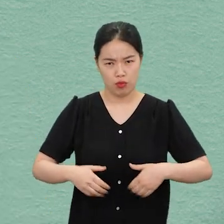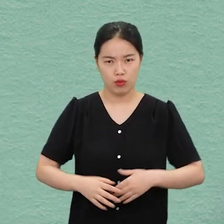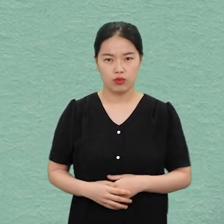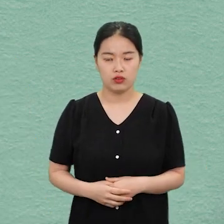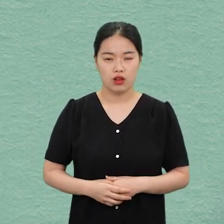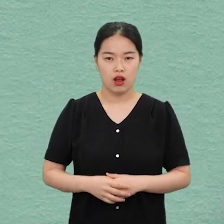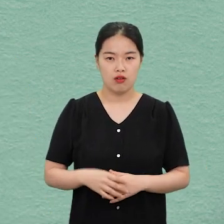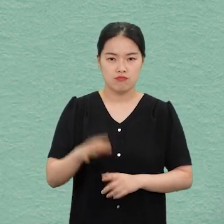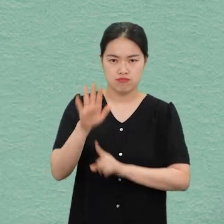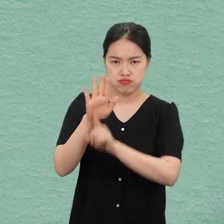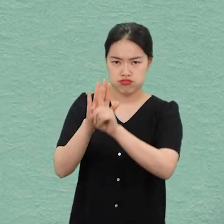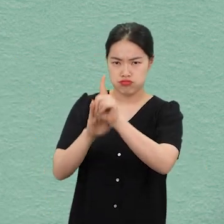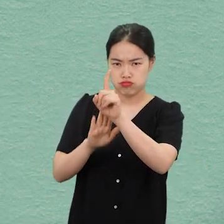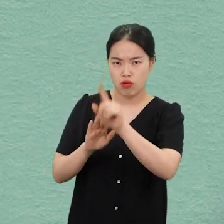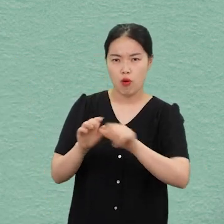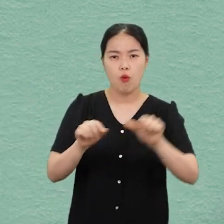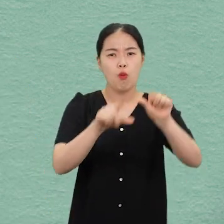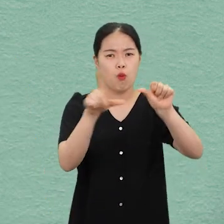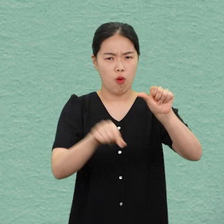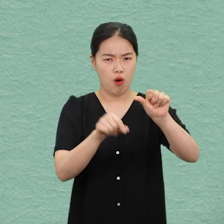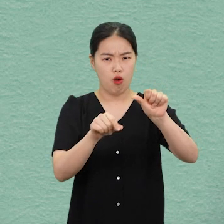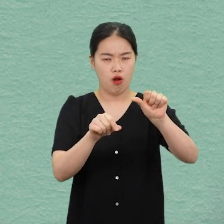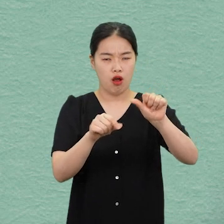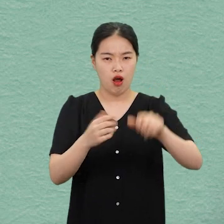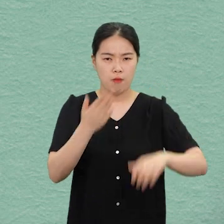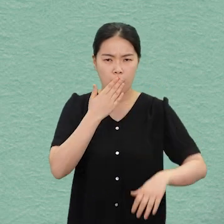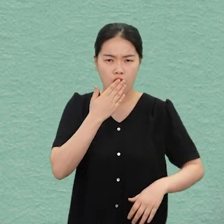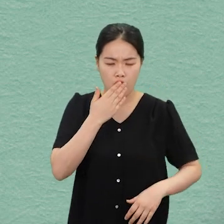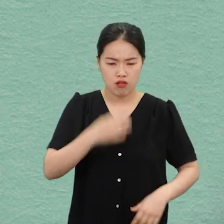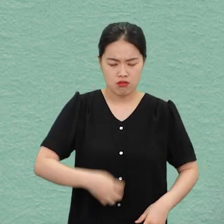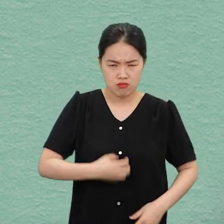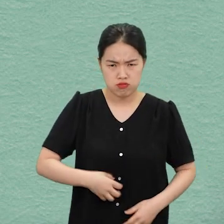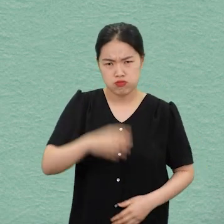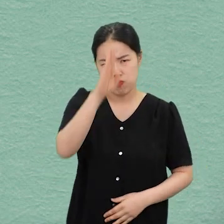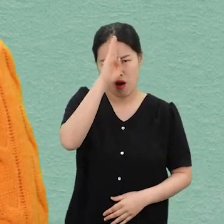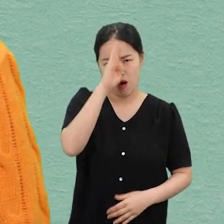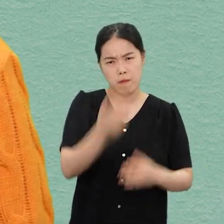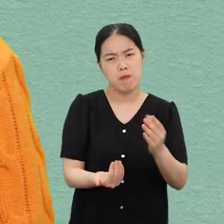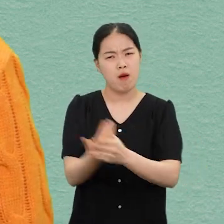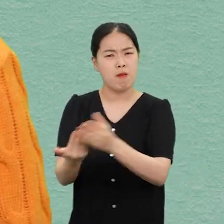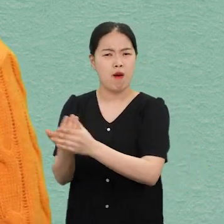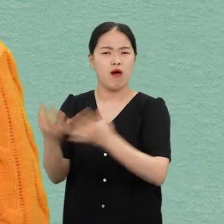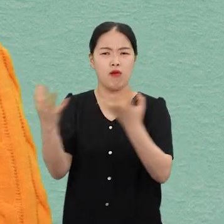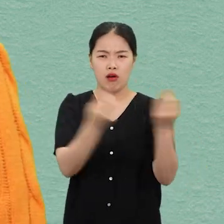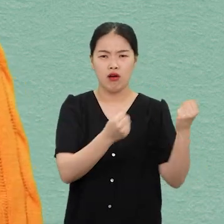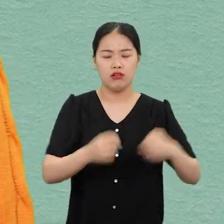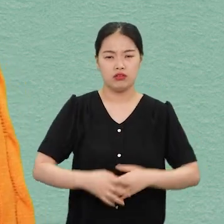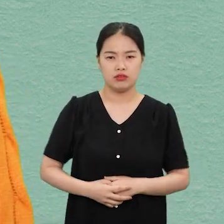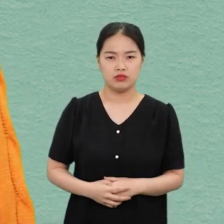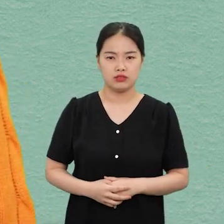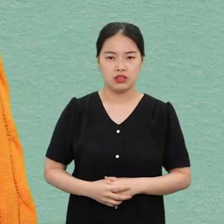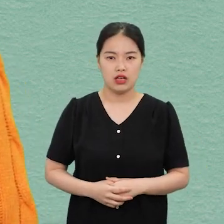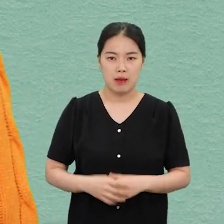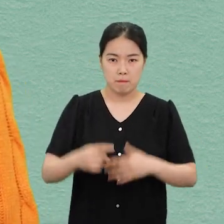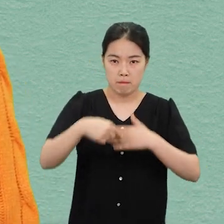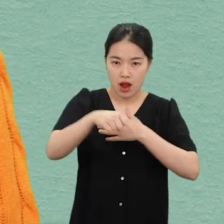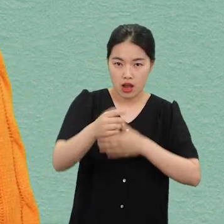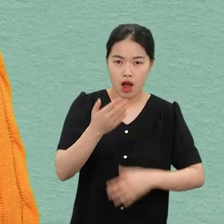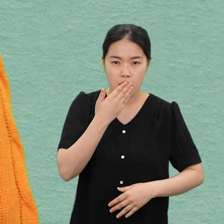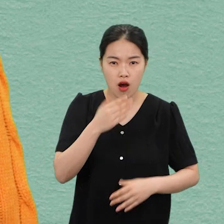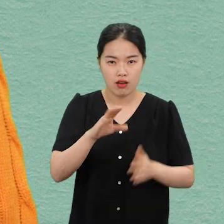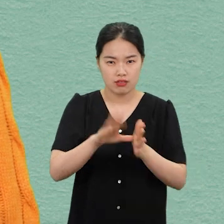기온이 올라가는 5월을 기준으로 식중독이 많이 발생하기 때문인데요. 야외에서 음식물을 섭취할 땐